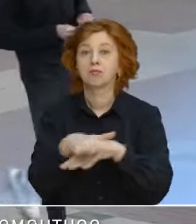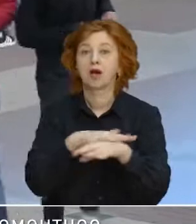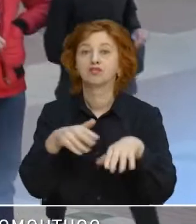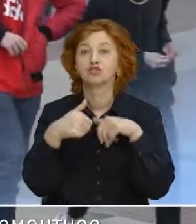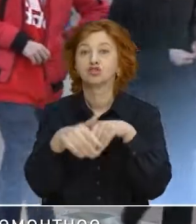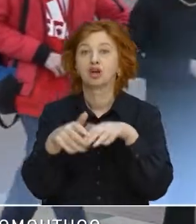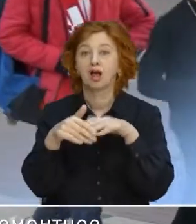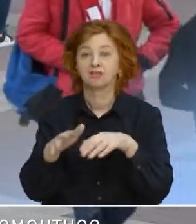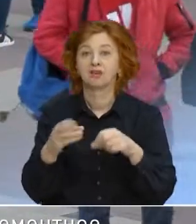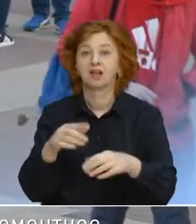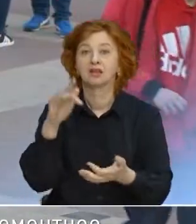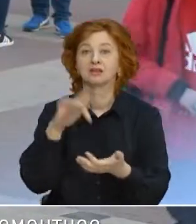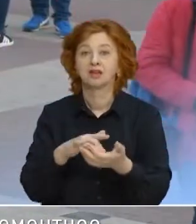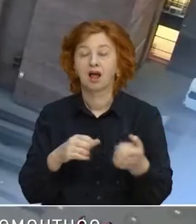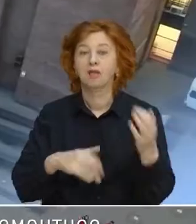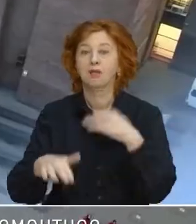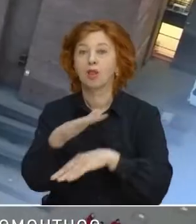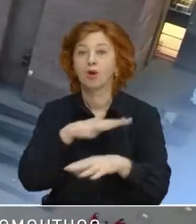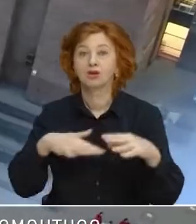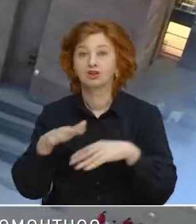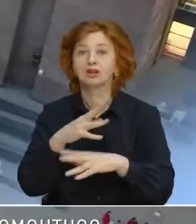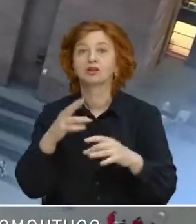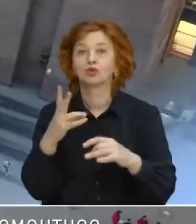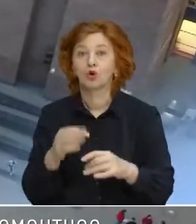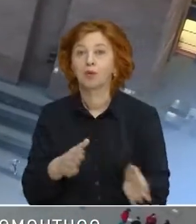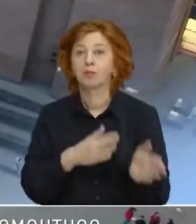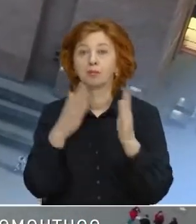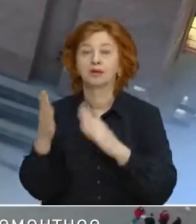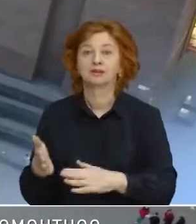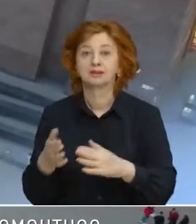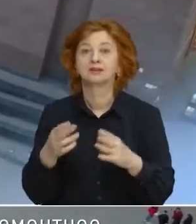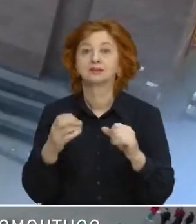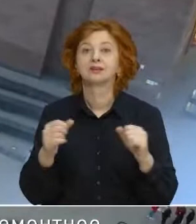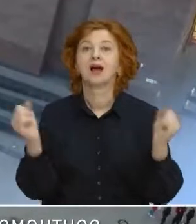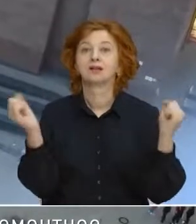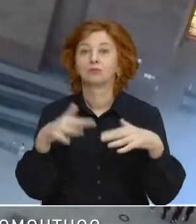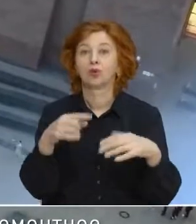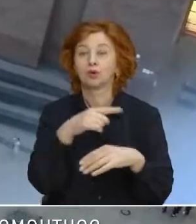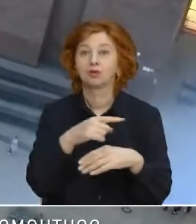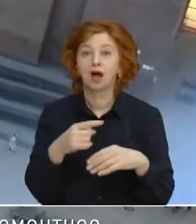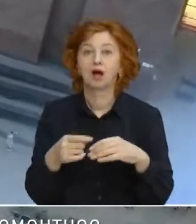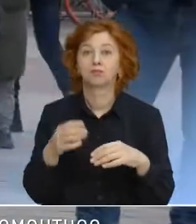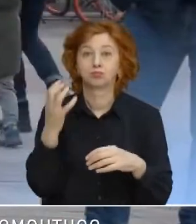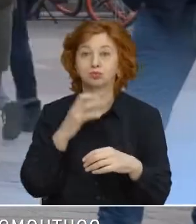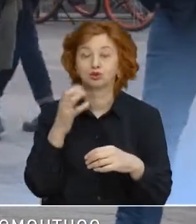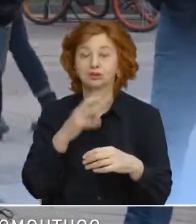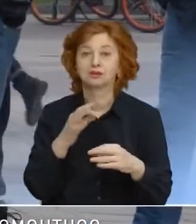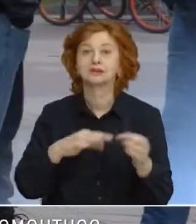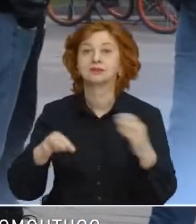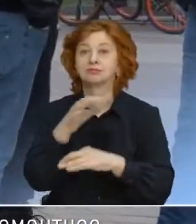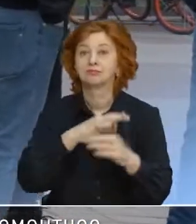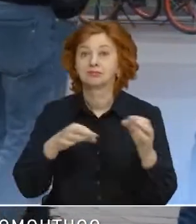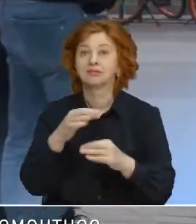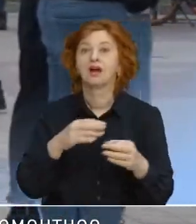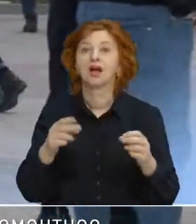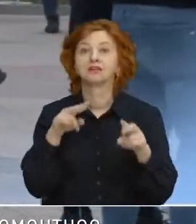на Театральной площади, но раньше означенного времени перенесли место сбора на Пушкинскую. За передвижением собравшихся